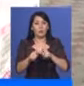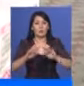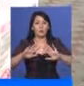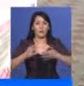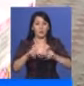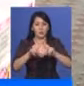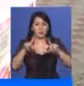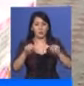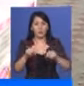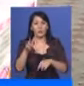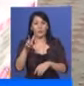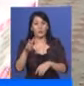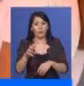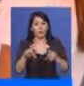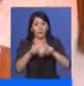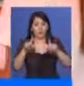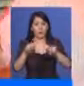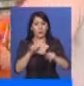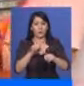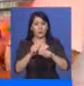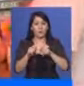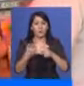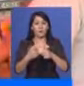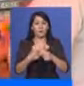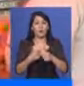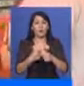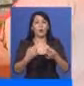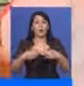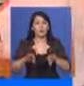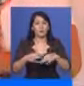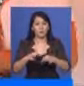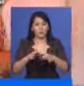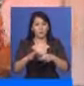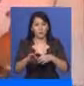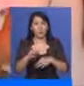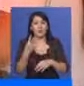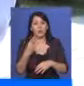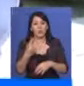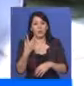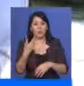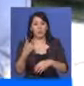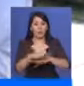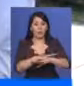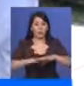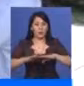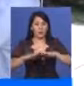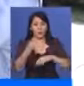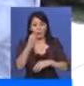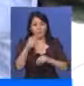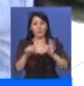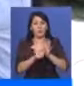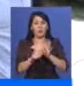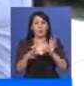өткізді. Ситуациялық орталық 200-ге жоқ мекемені тексерді. Атап айтқанда, көлік саласы бойынша 43, қоғамдық тамақтану